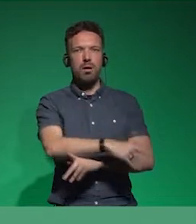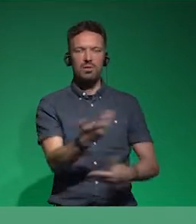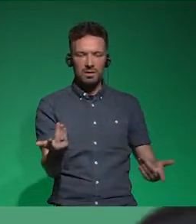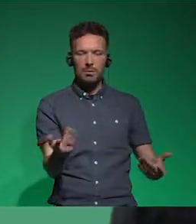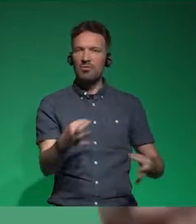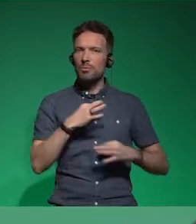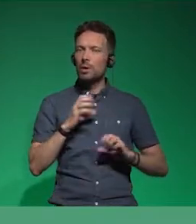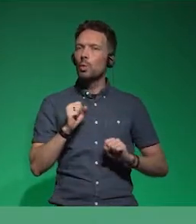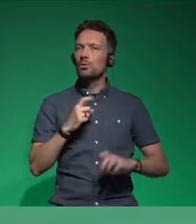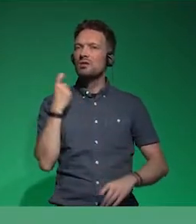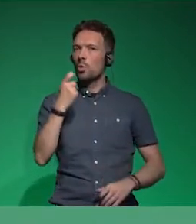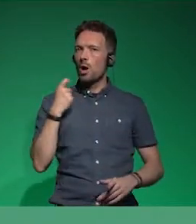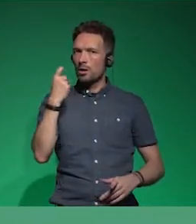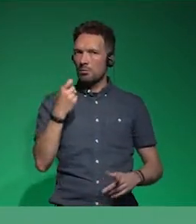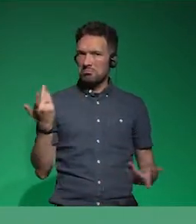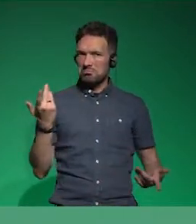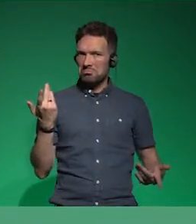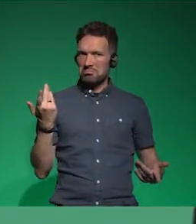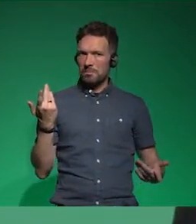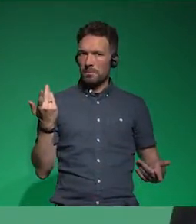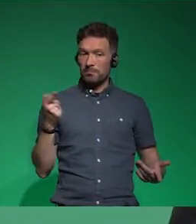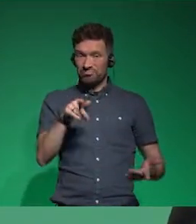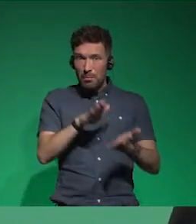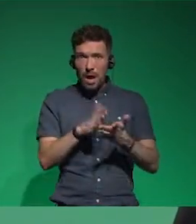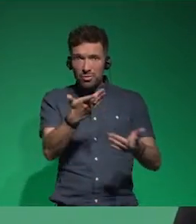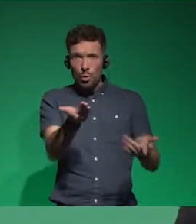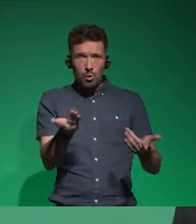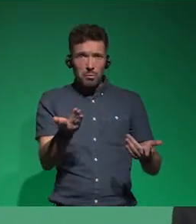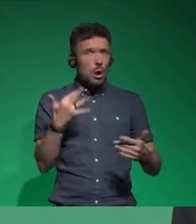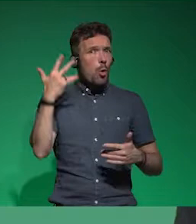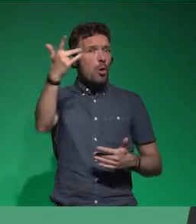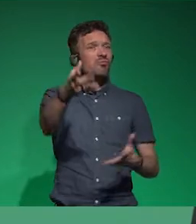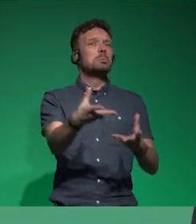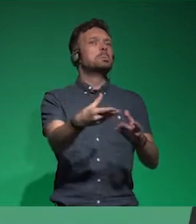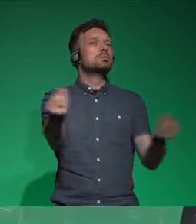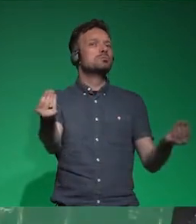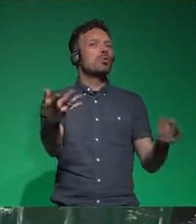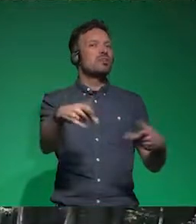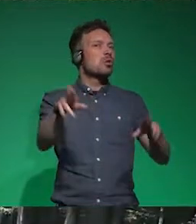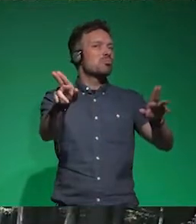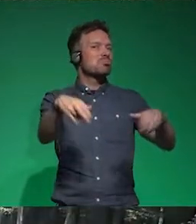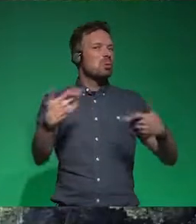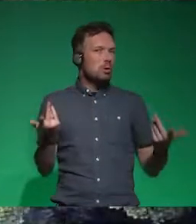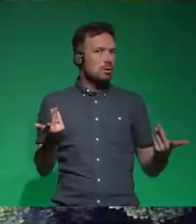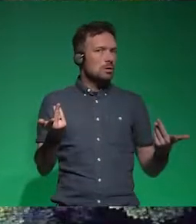absehen können, dass dieser Prozess innehält und wir eine Entspannung der Lage erhalten.